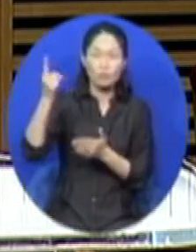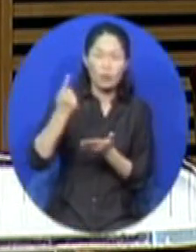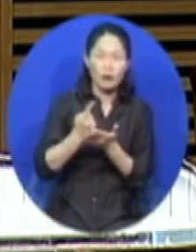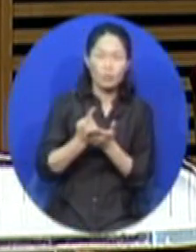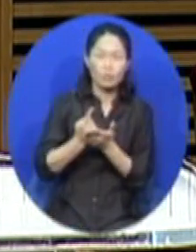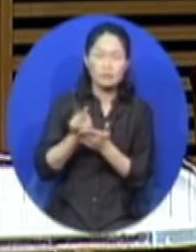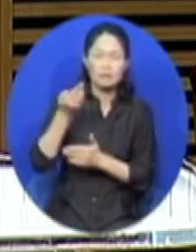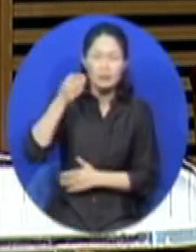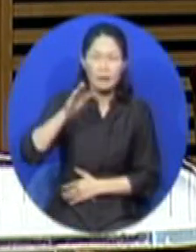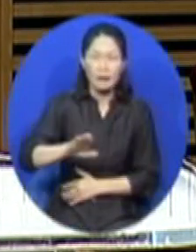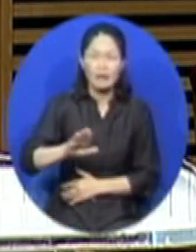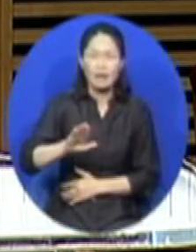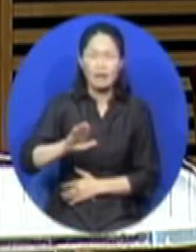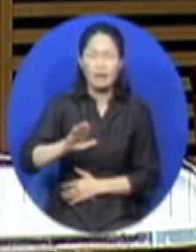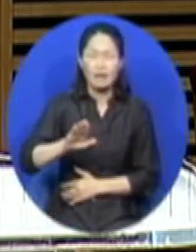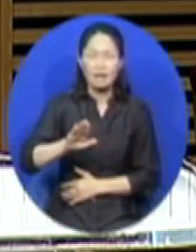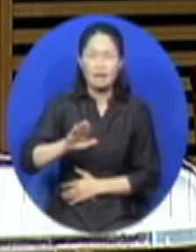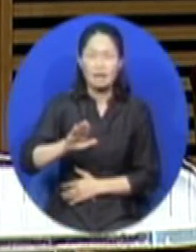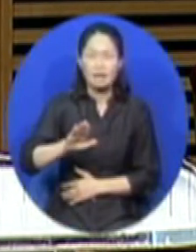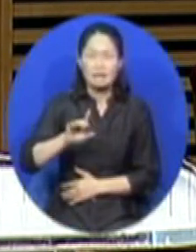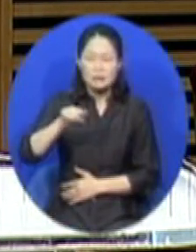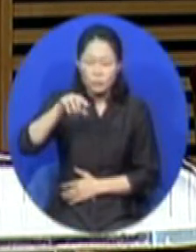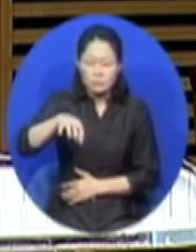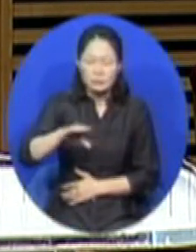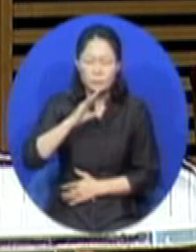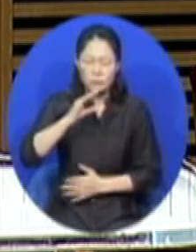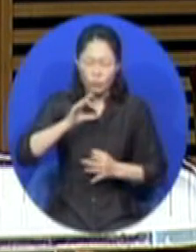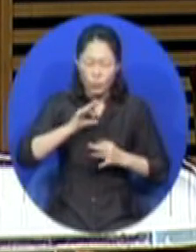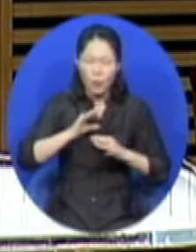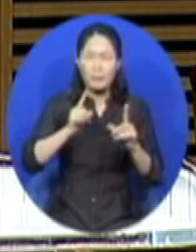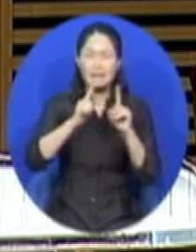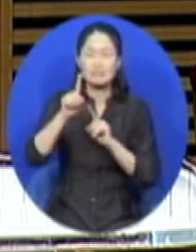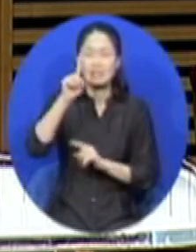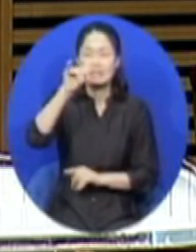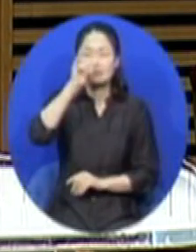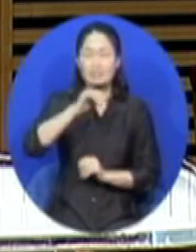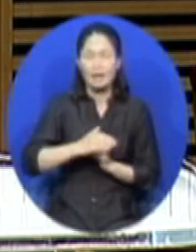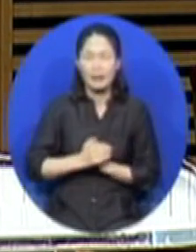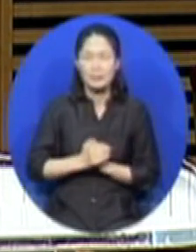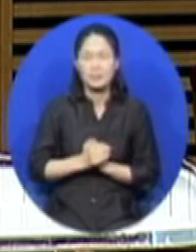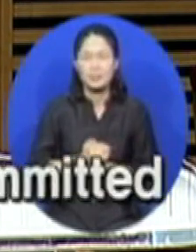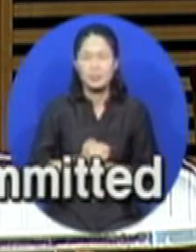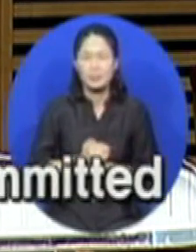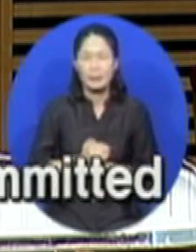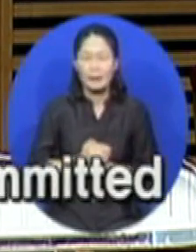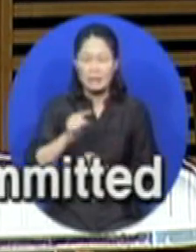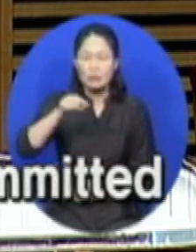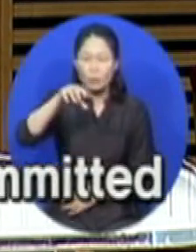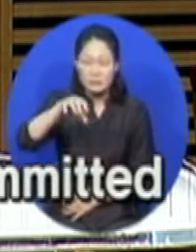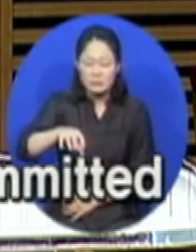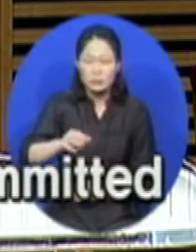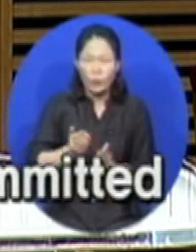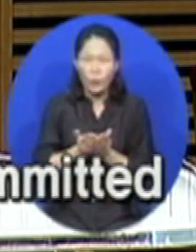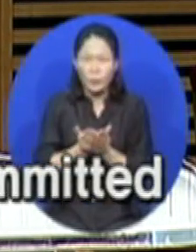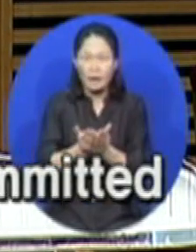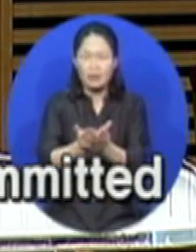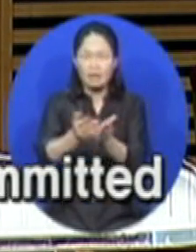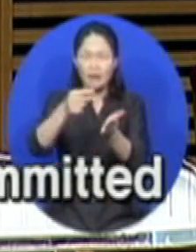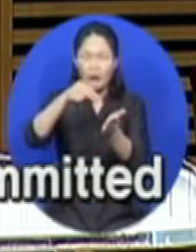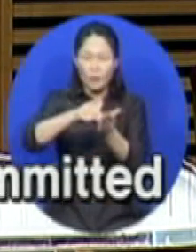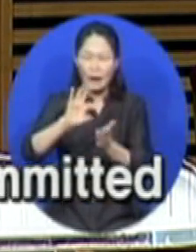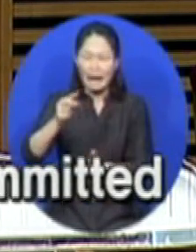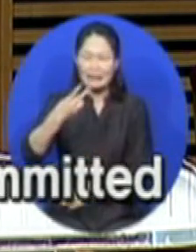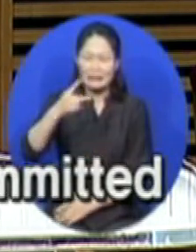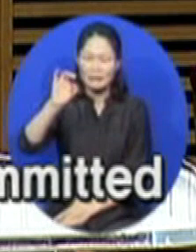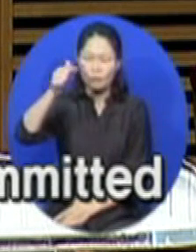그런데 거기에 첫 놀라운 말씀이 하나 나옵니다 거기서 배 타고 안디옥에 이르니 이